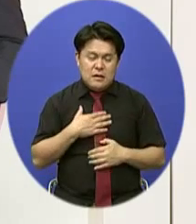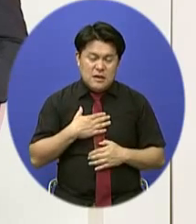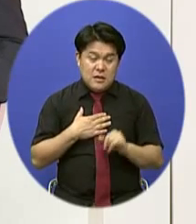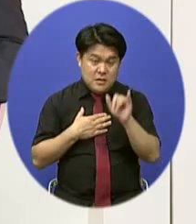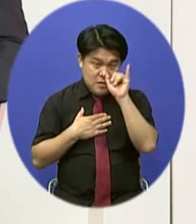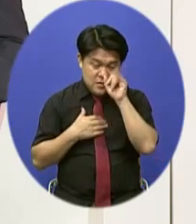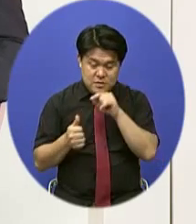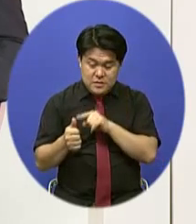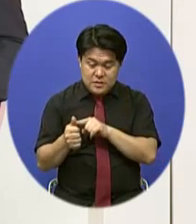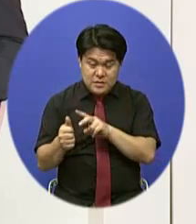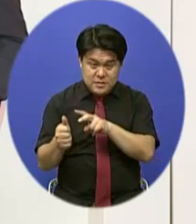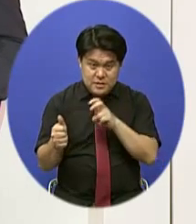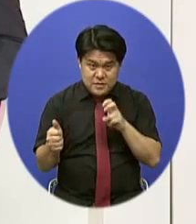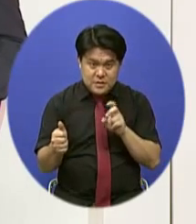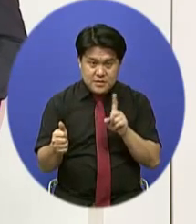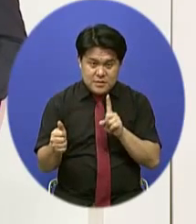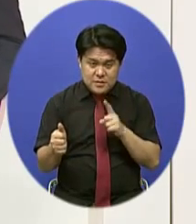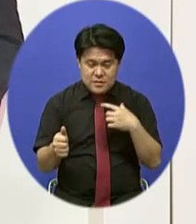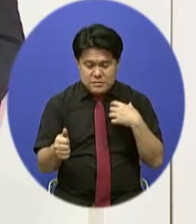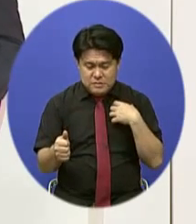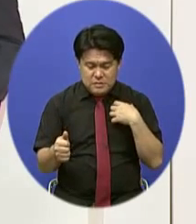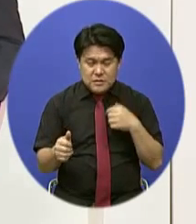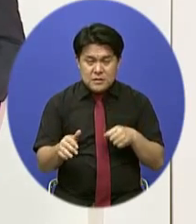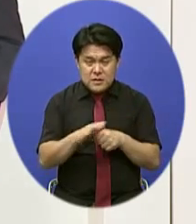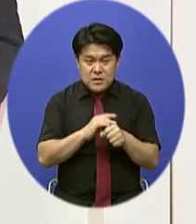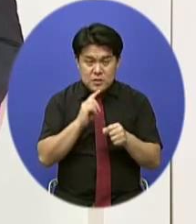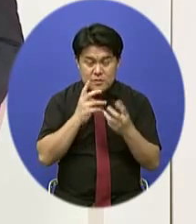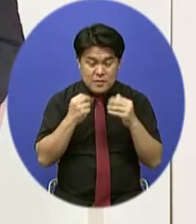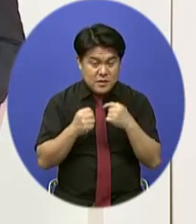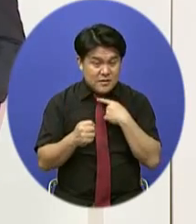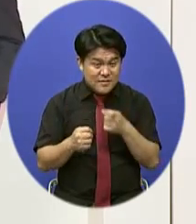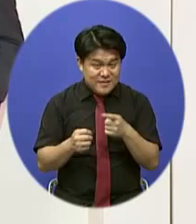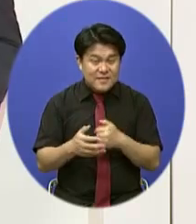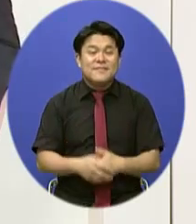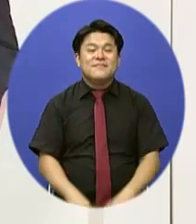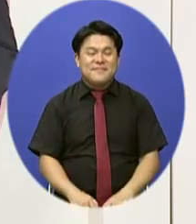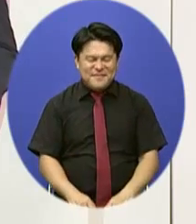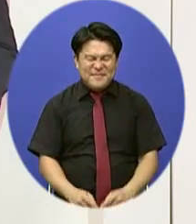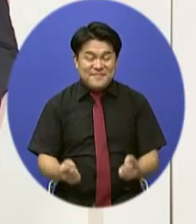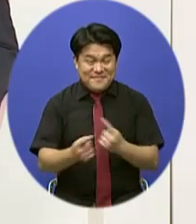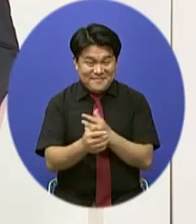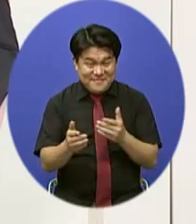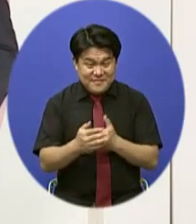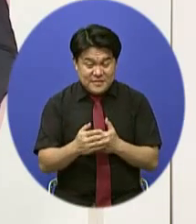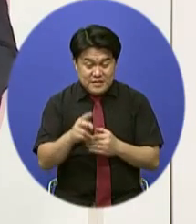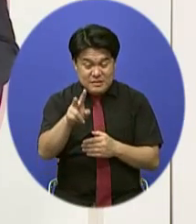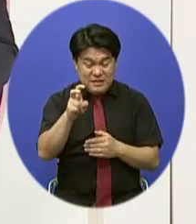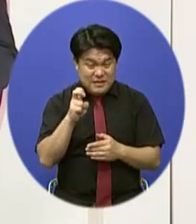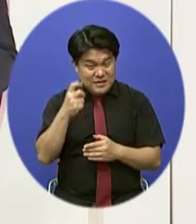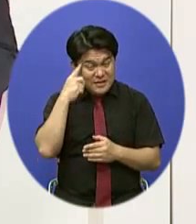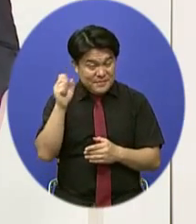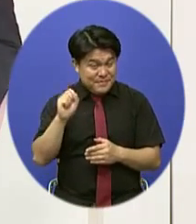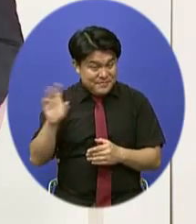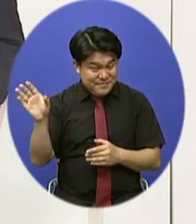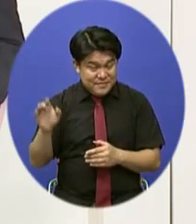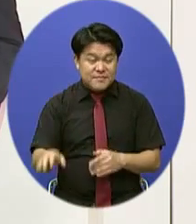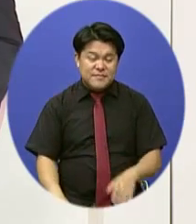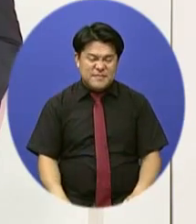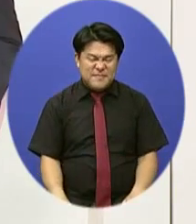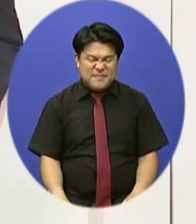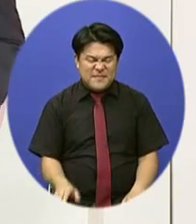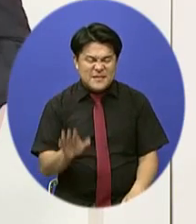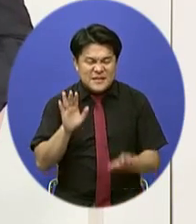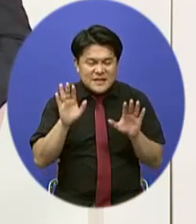양반 미워서 그 짐이 된 사랑이라는 노래를 항상 부르는데 맞아요. 바뀌셨네요. 네. 이제 미움을 좀 내려놓으셨어요? 좀 밝게